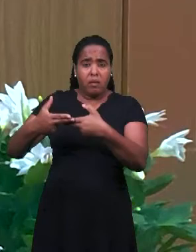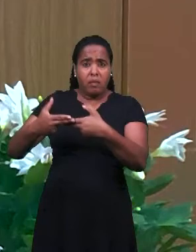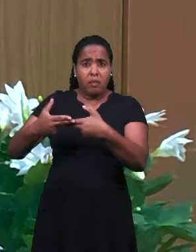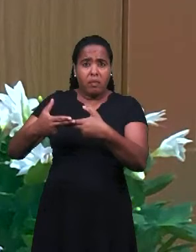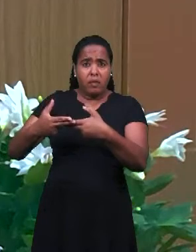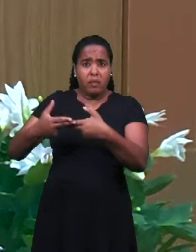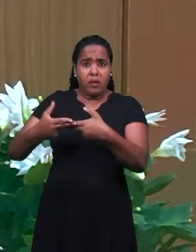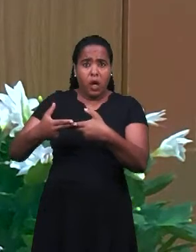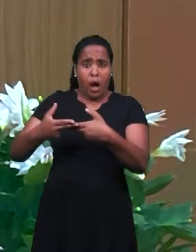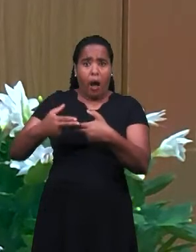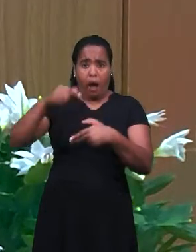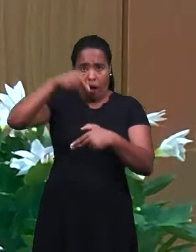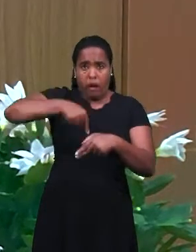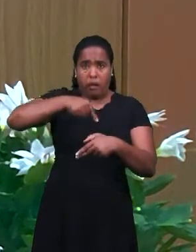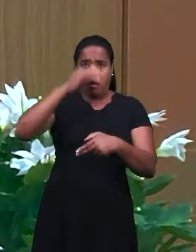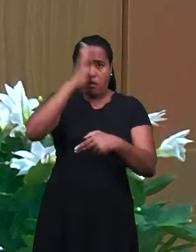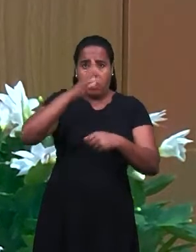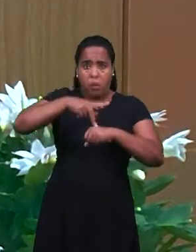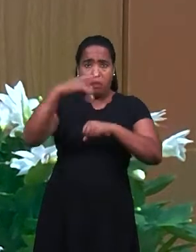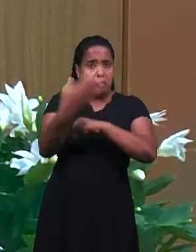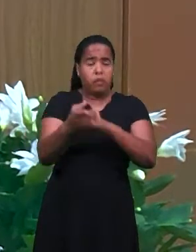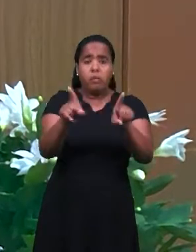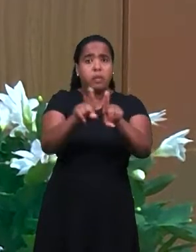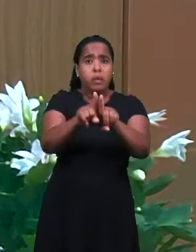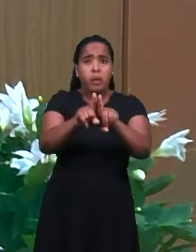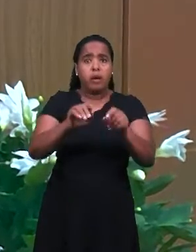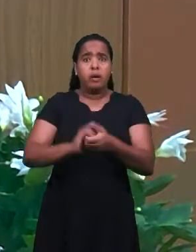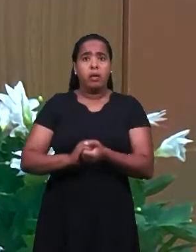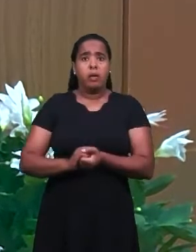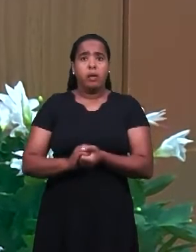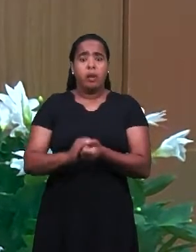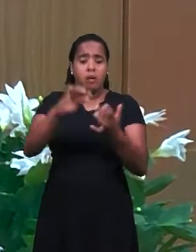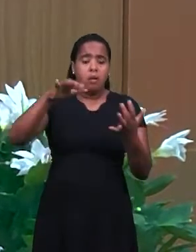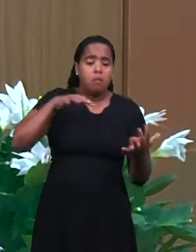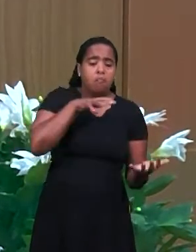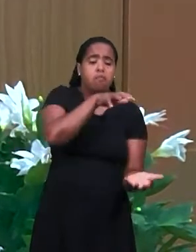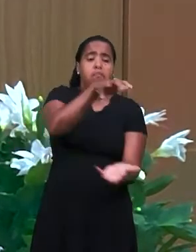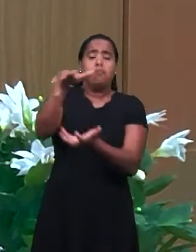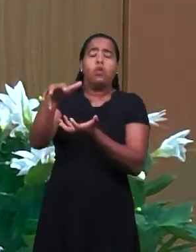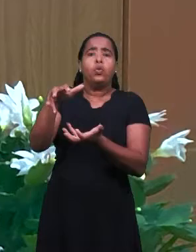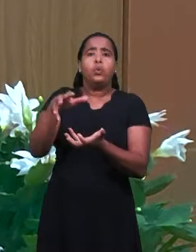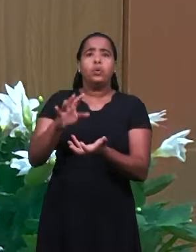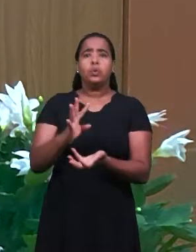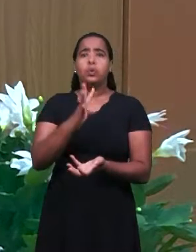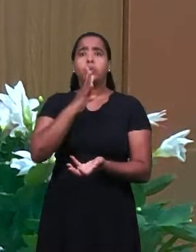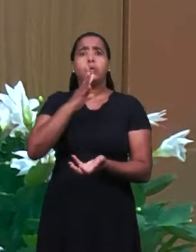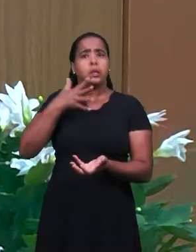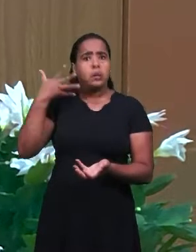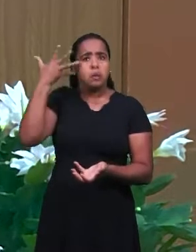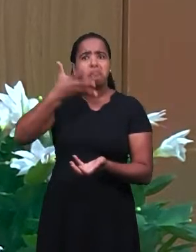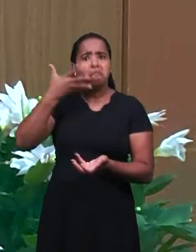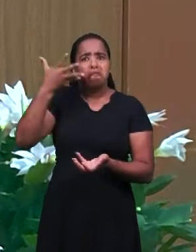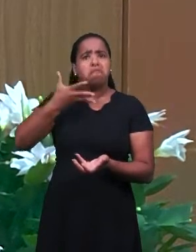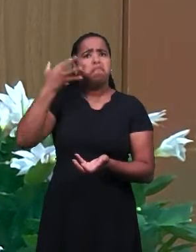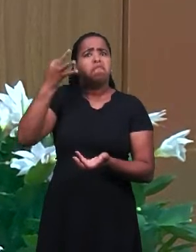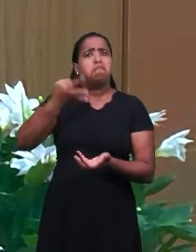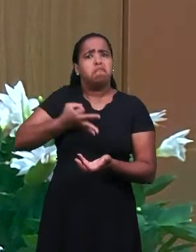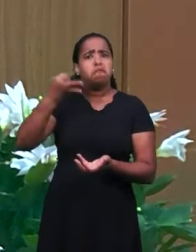Были благословения Бразилии и за рубежом. Мир услышал это